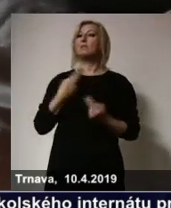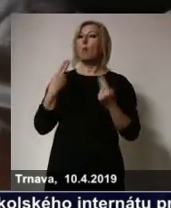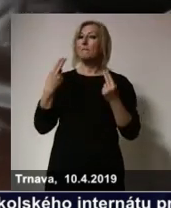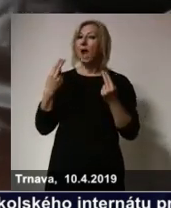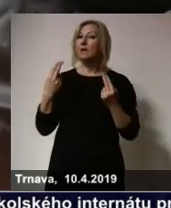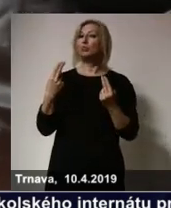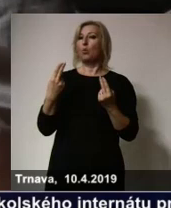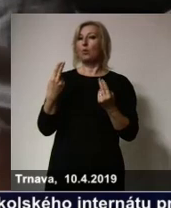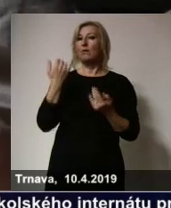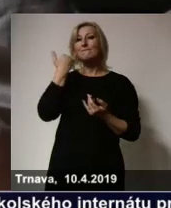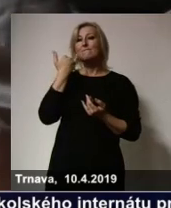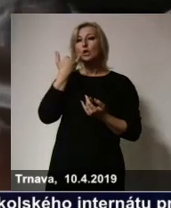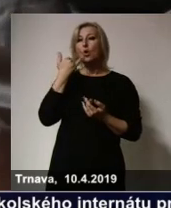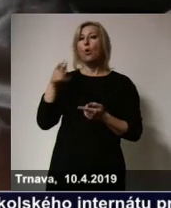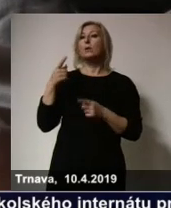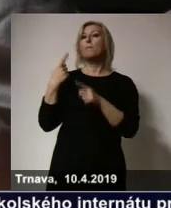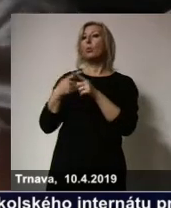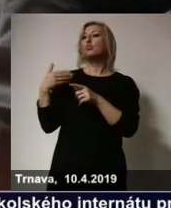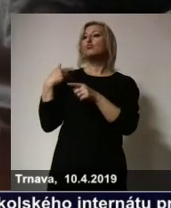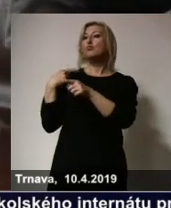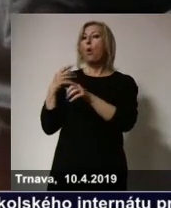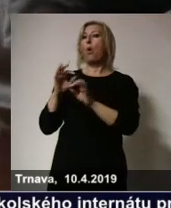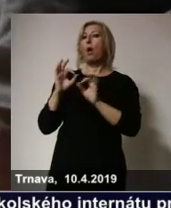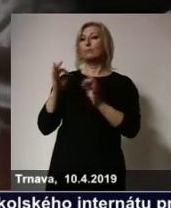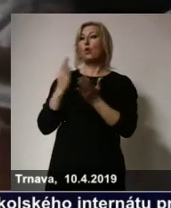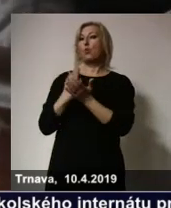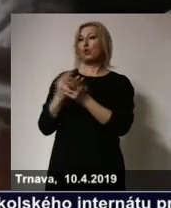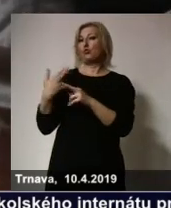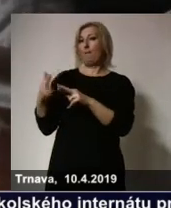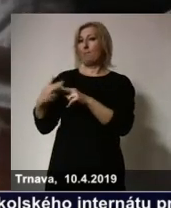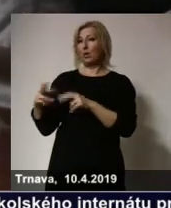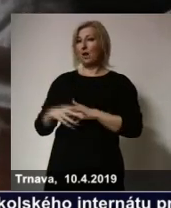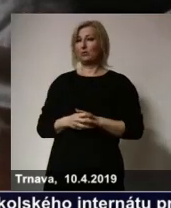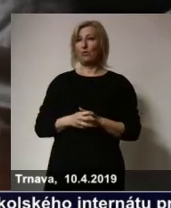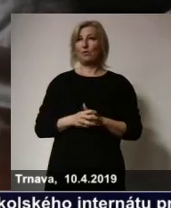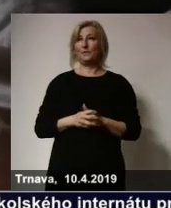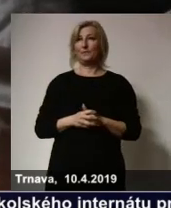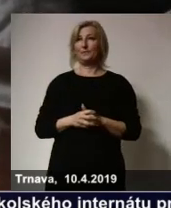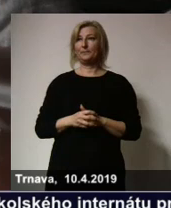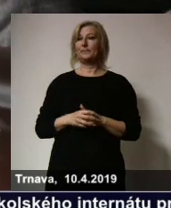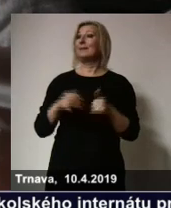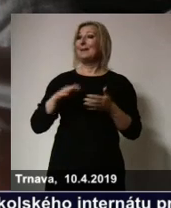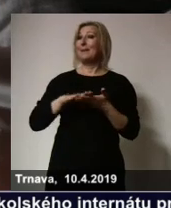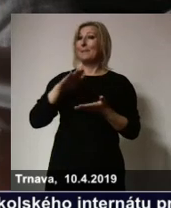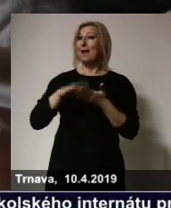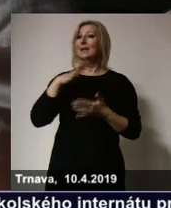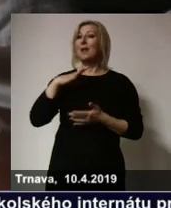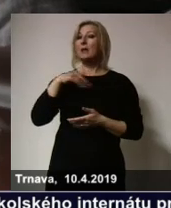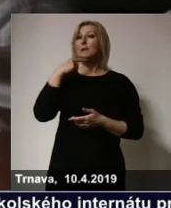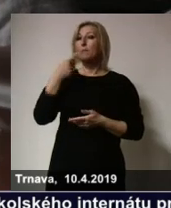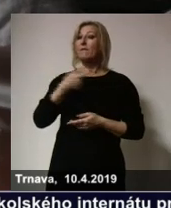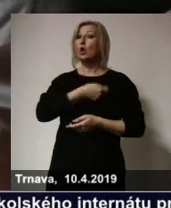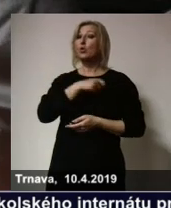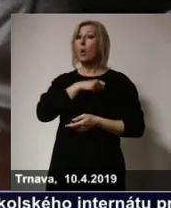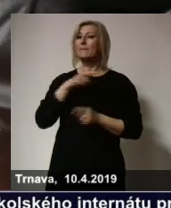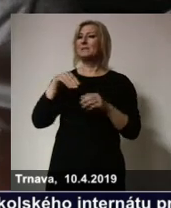školy poriadok. Ešte k tomuto materiálu by som chcel predoslať, že Komisia hospodárenia a nakladania s